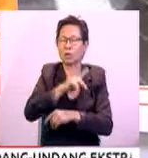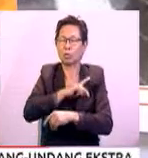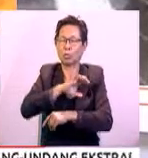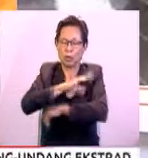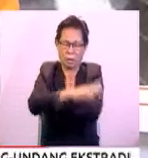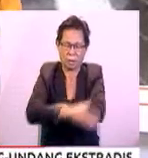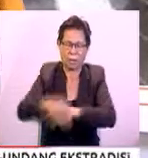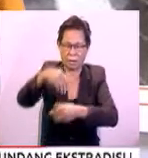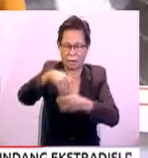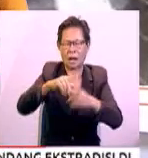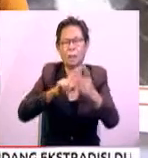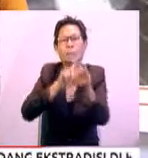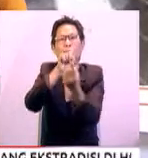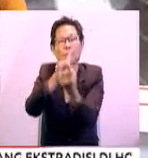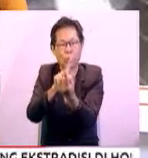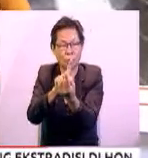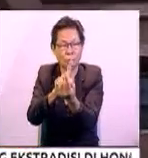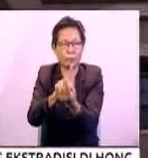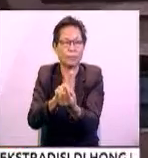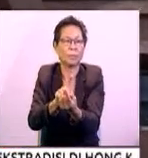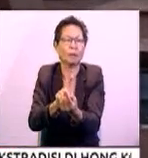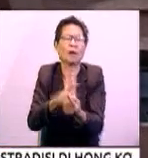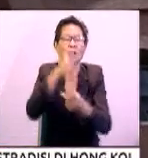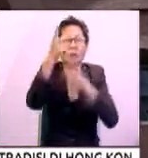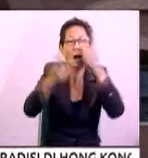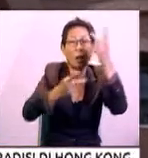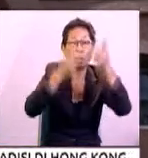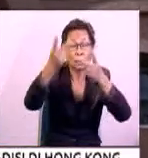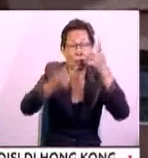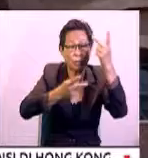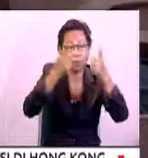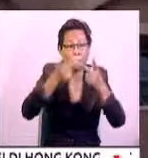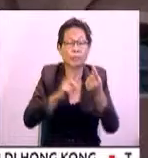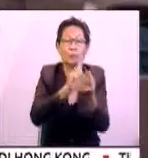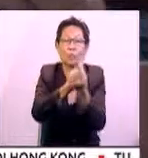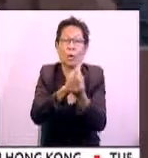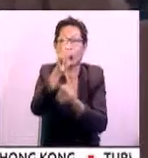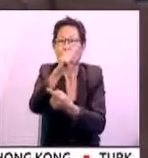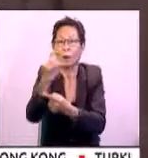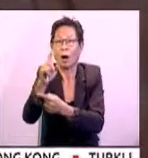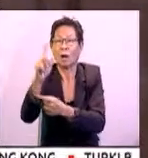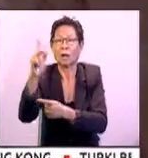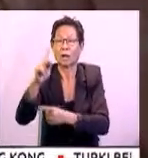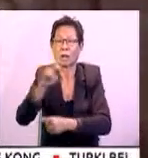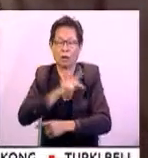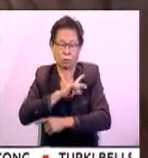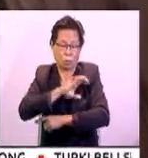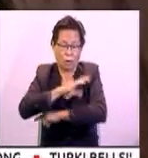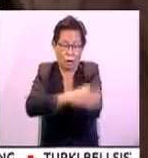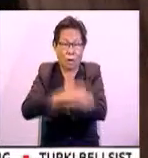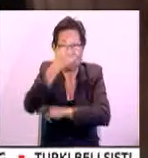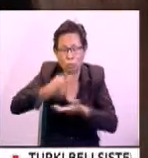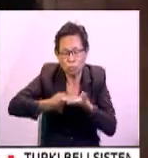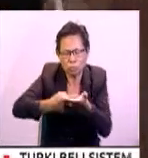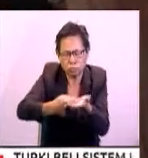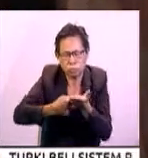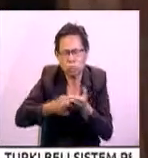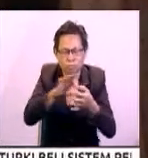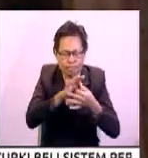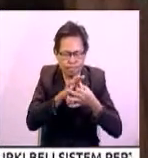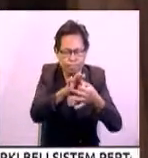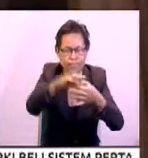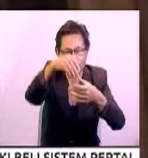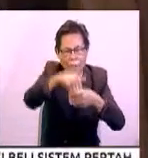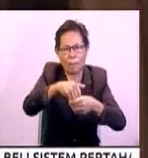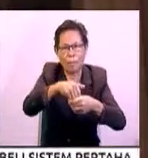itu dalam satu pertemuan. Ya, jelas beliau lawatan bertemu bekas ketua polis negara adalah bagi membincangkan kerjasama